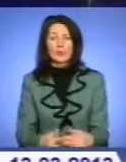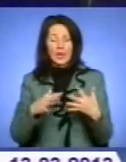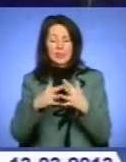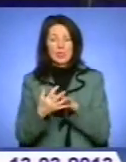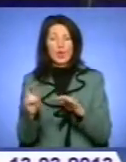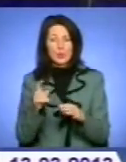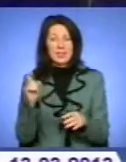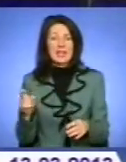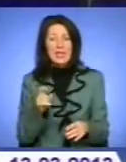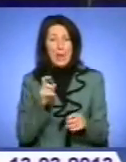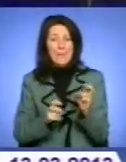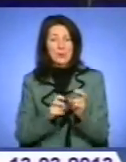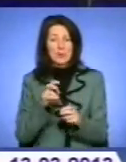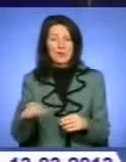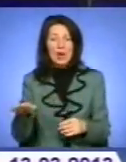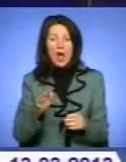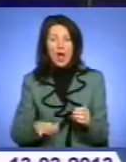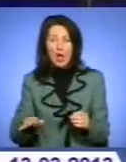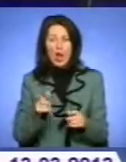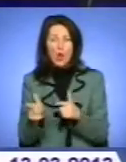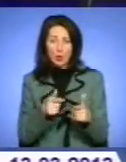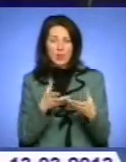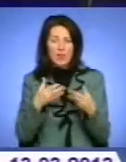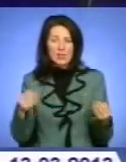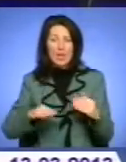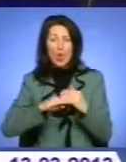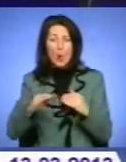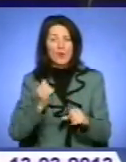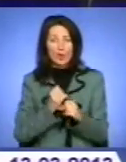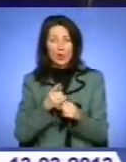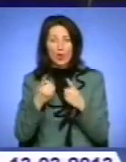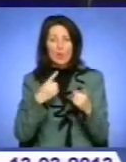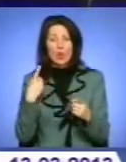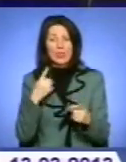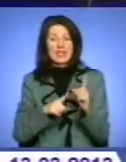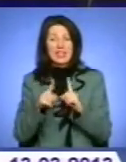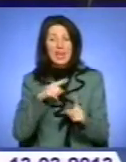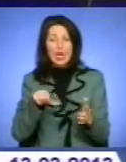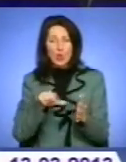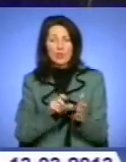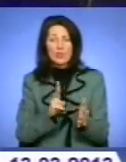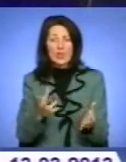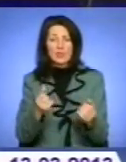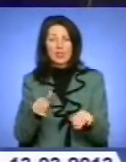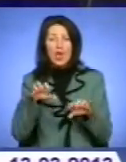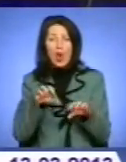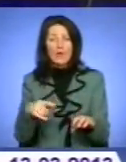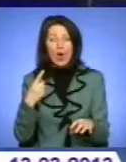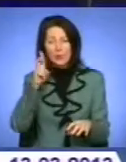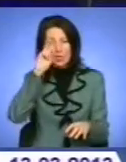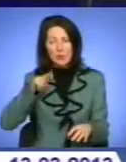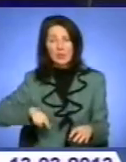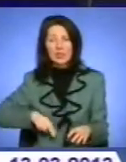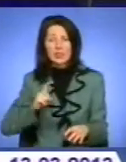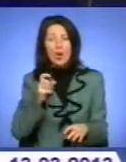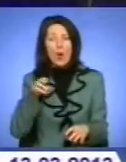Сільськогосподарські підприємства краю готуються до весняно-польових робіт. Про це йшлося на обласній нараді, участь у якій взяли голова обласної державної адміністрації Валентин